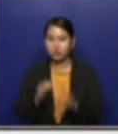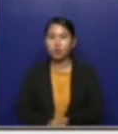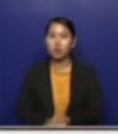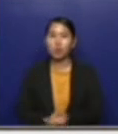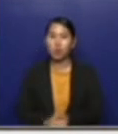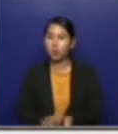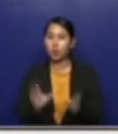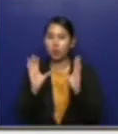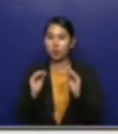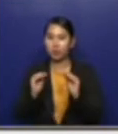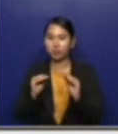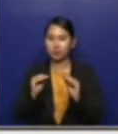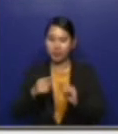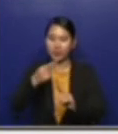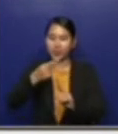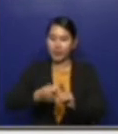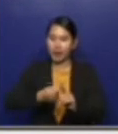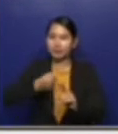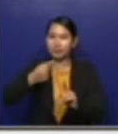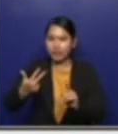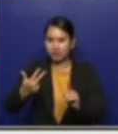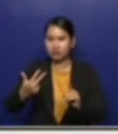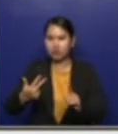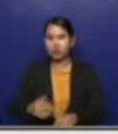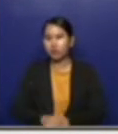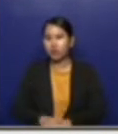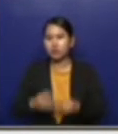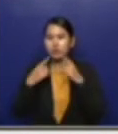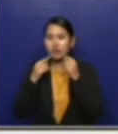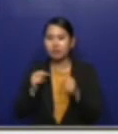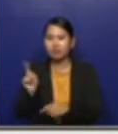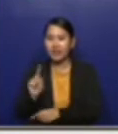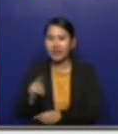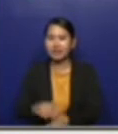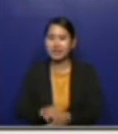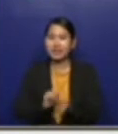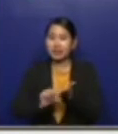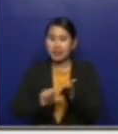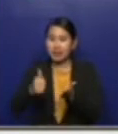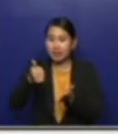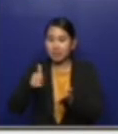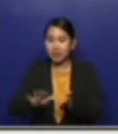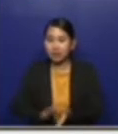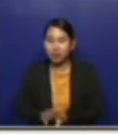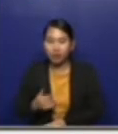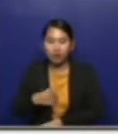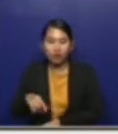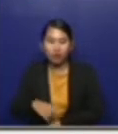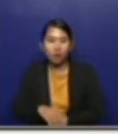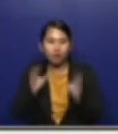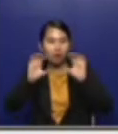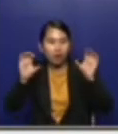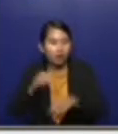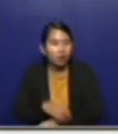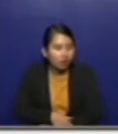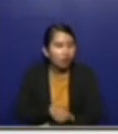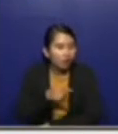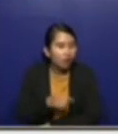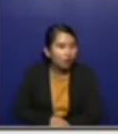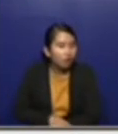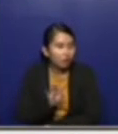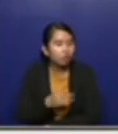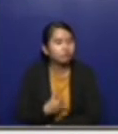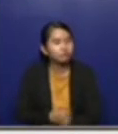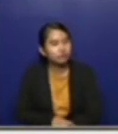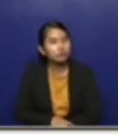เดือนผมยังไม่ให้คำตอบใครไม่ได้เลยว่าจะแก้ไหมเพราะต้องแอบฟังรัฐบาลคุยกันสสรั